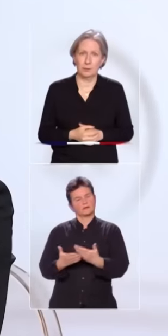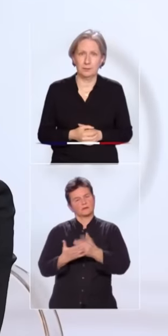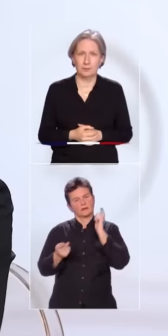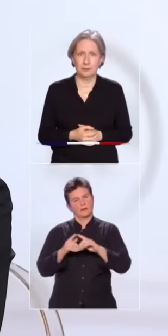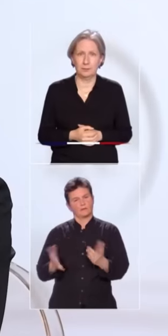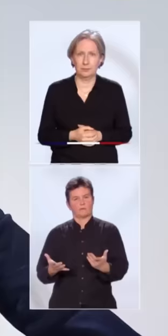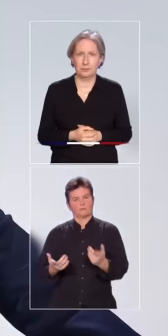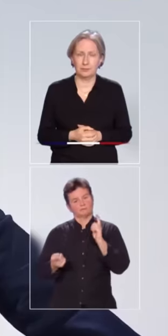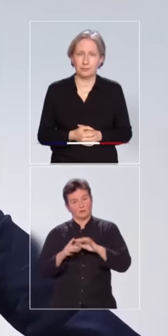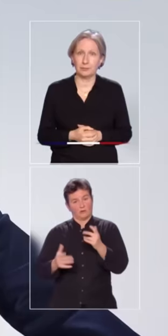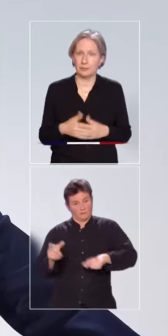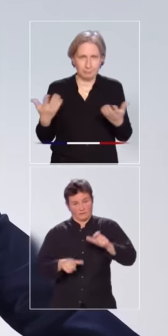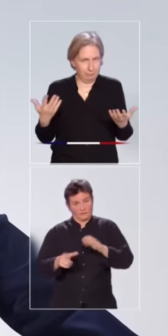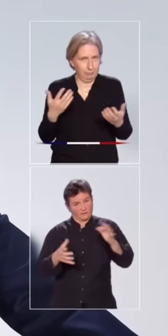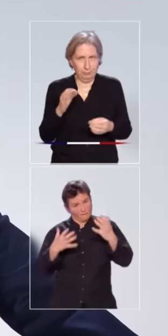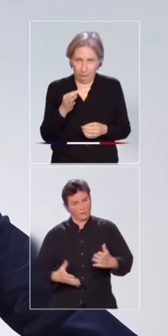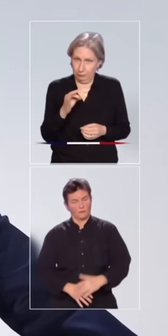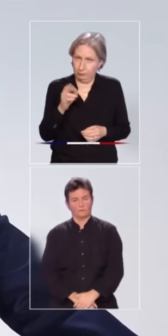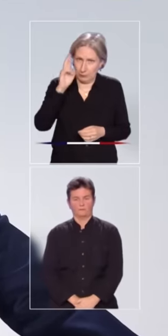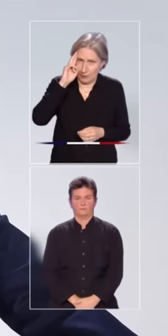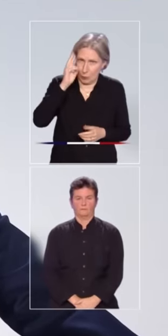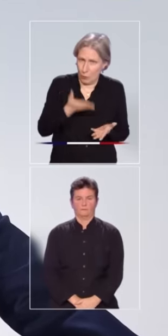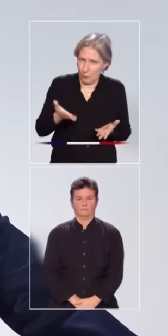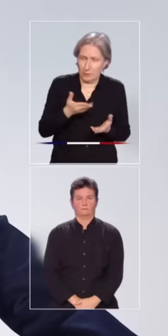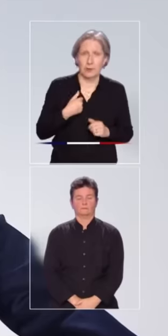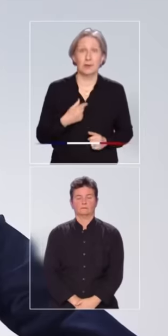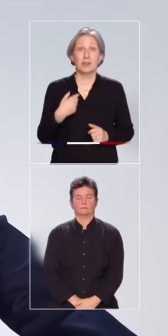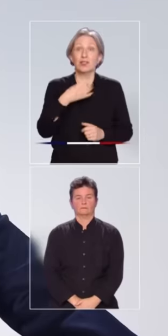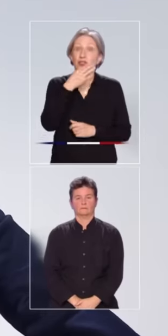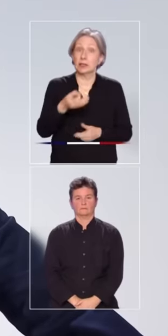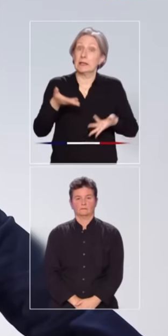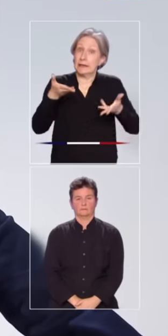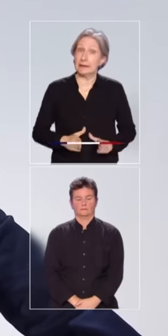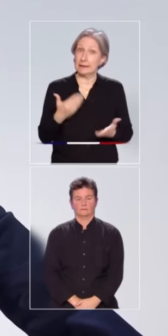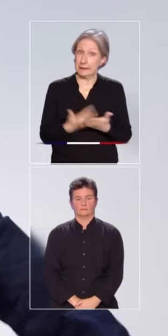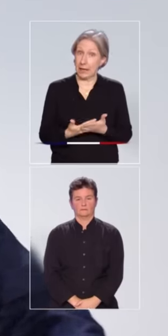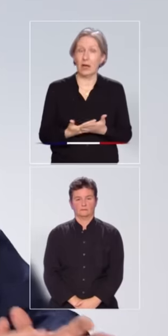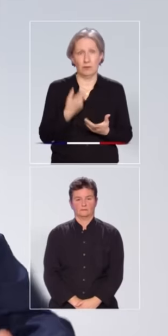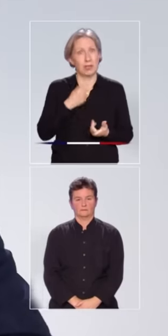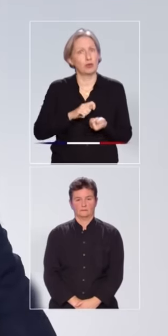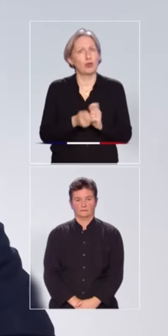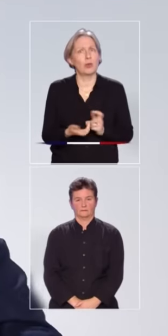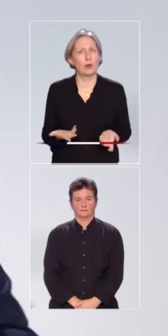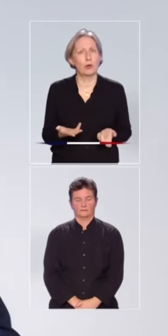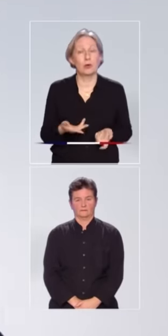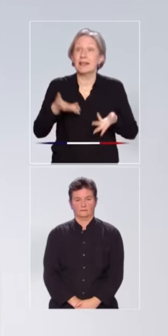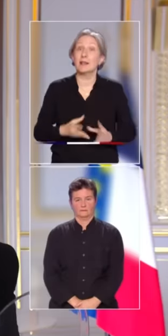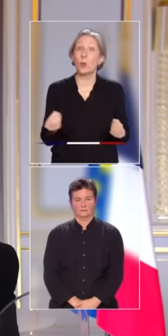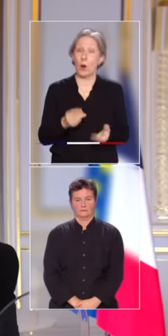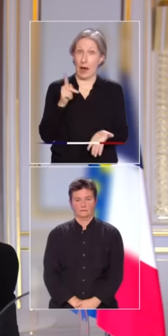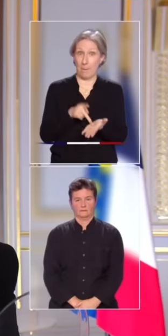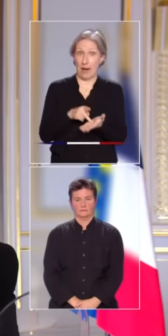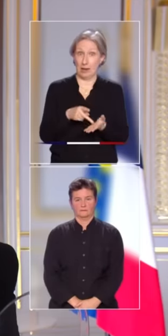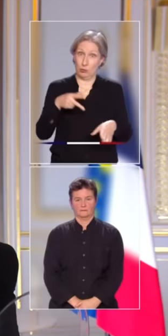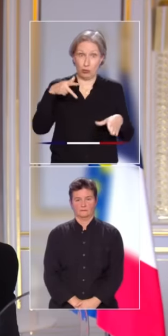et totalement qui préoccupe les Français. Mais ils ont tout à fait raison. Mais je dis aujourd'hui, on a décidé ça, et ça, c'est un changement. On l'a décidé à Paris. C'est le début de ce